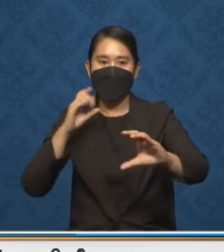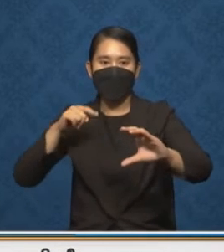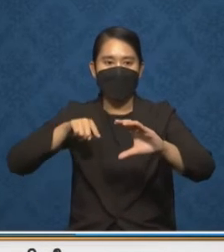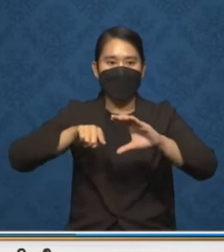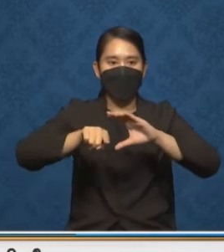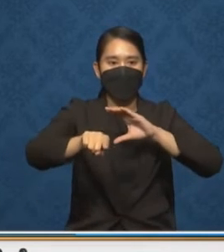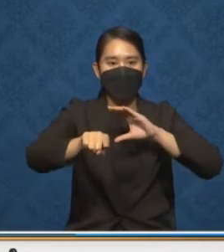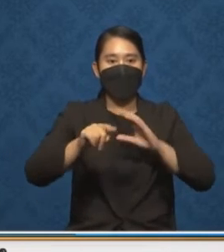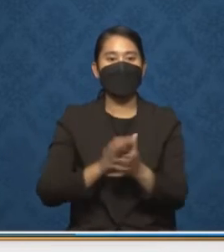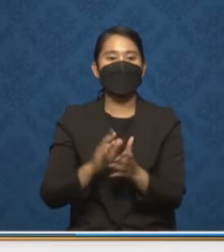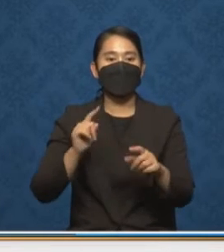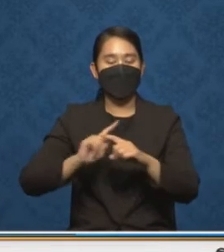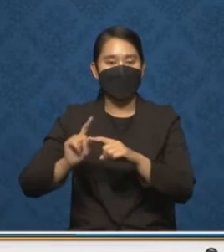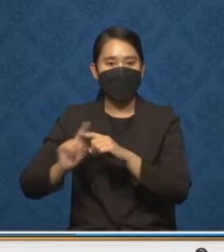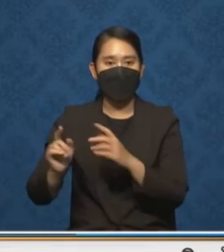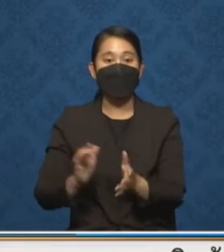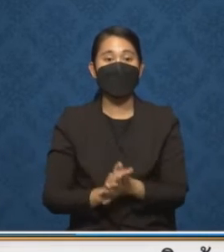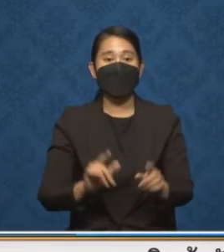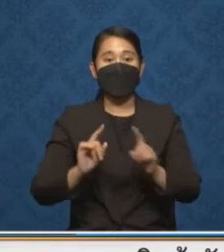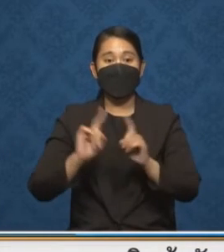ทำรสงไ้ล้อมillion